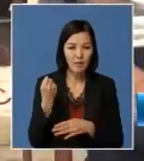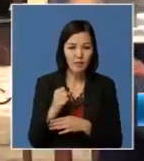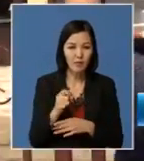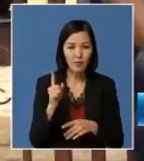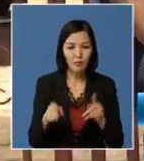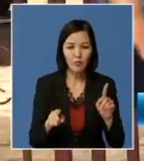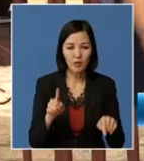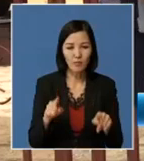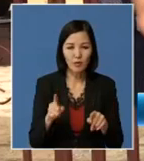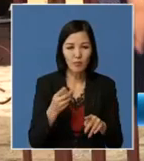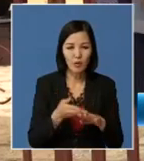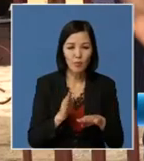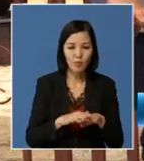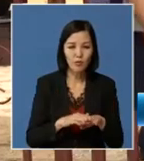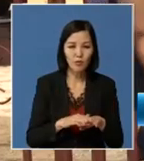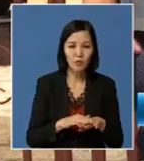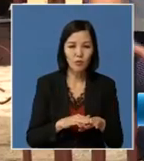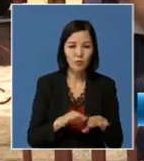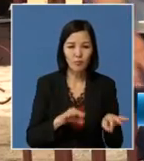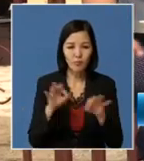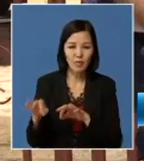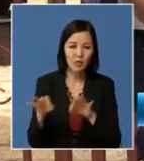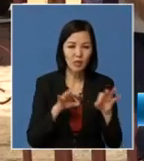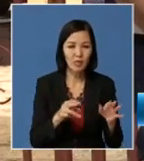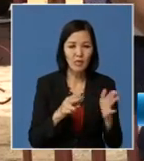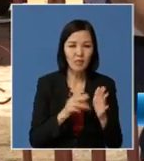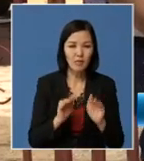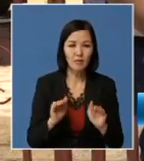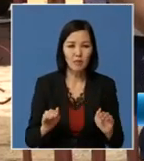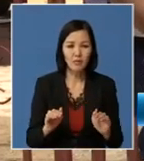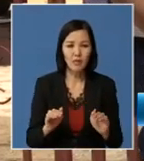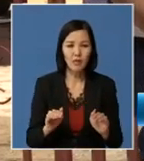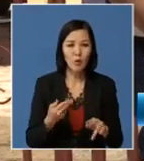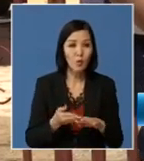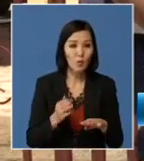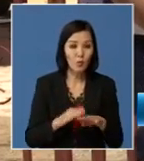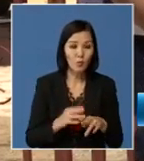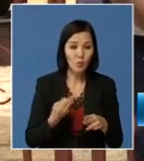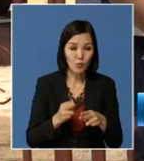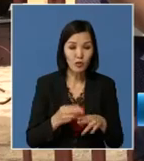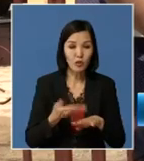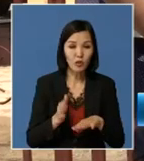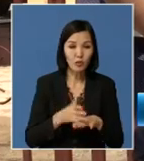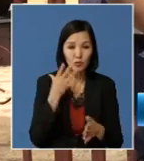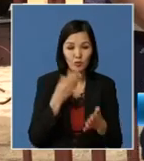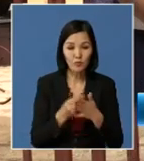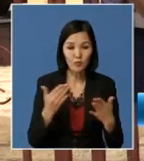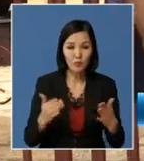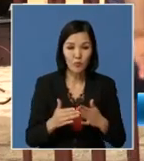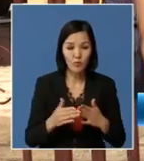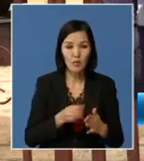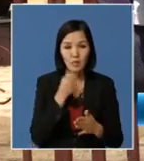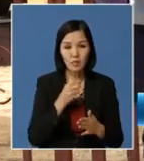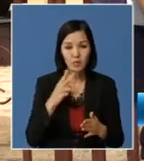там, то тут. Очень тяжело постоянно переезжать. А когда у тебя 7 детей, то втройне. Теперь у нас есть свой собственный дом. Старшему сыну